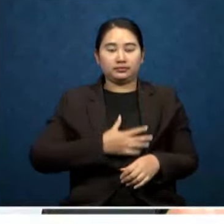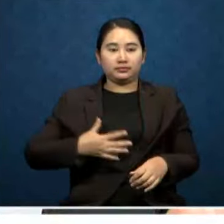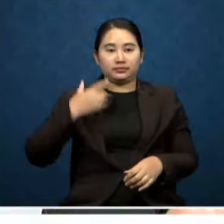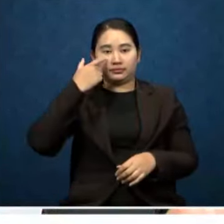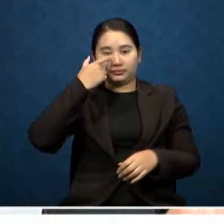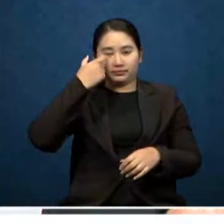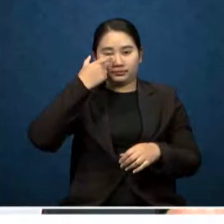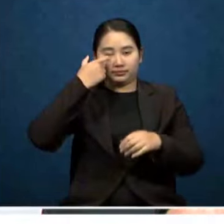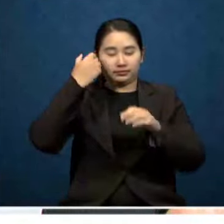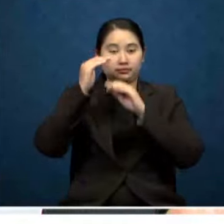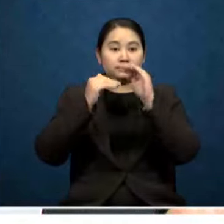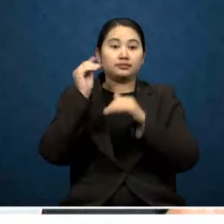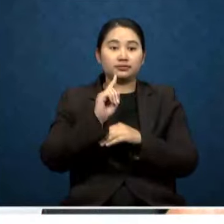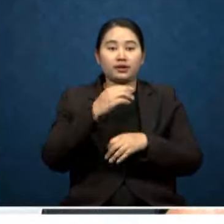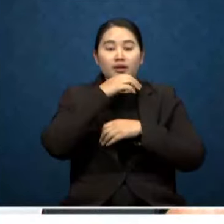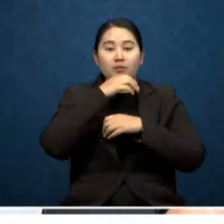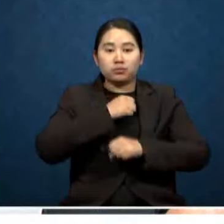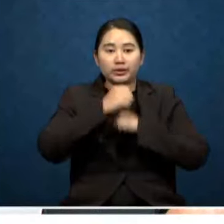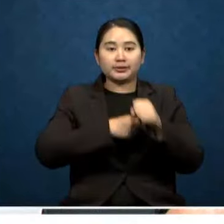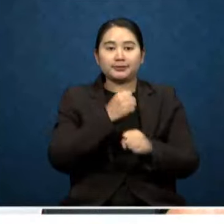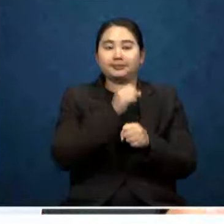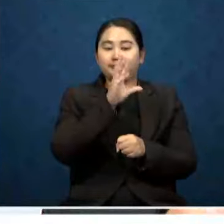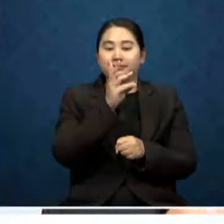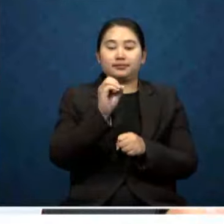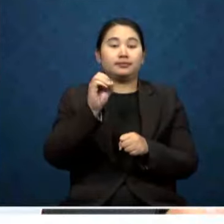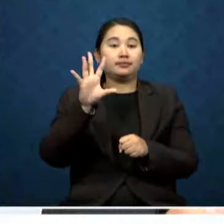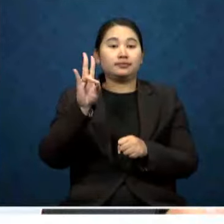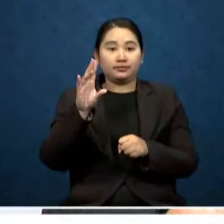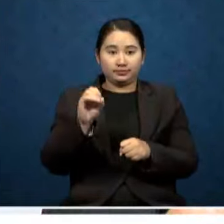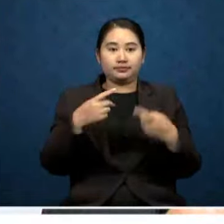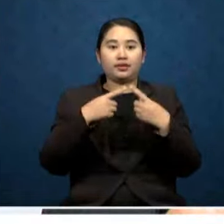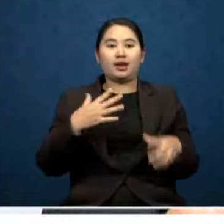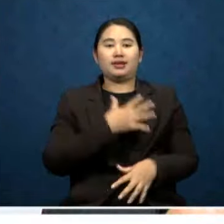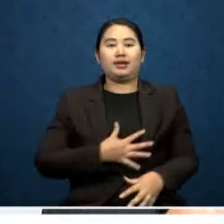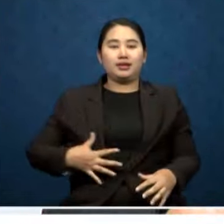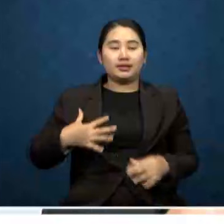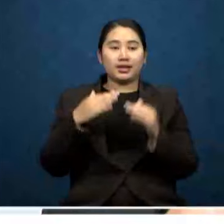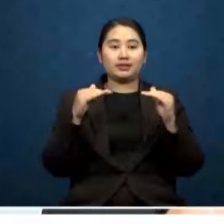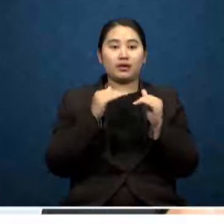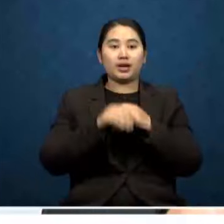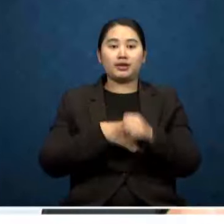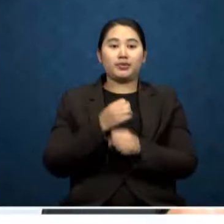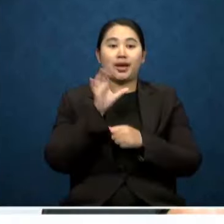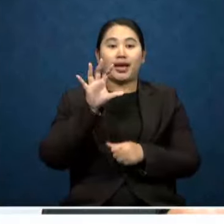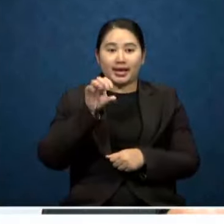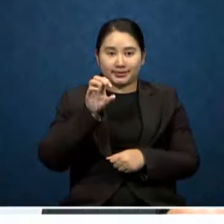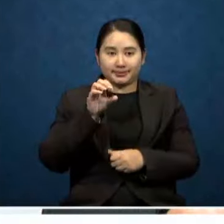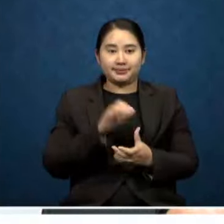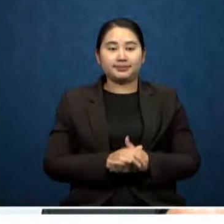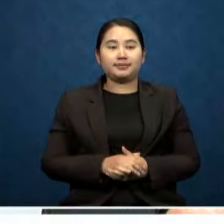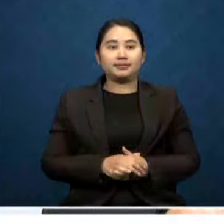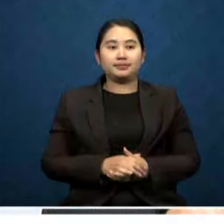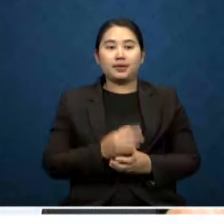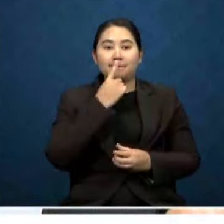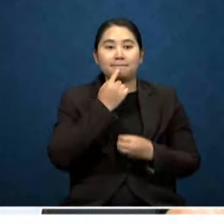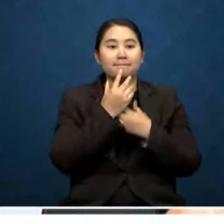ครับบางคนอายุ 60บางคนอายุ 70แต่สมรรถภาพยังเท่ากับคน 50นะครับระบบไหลเวียน